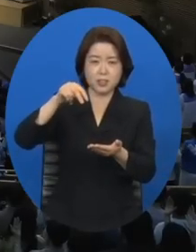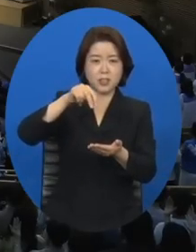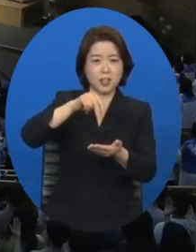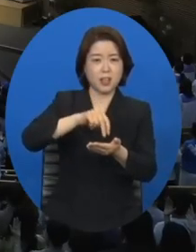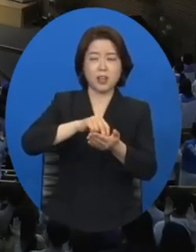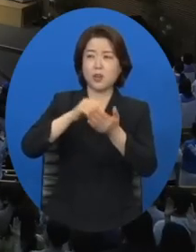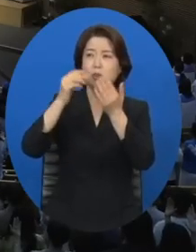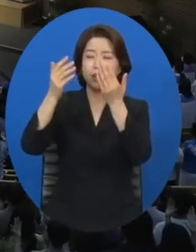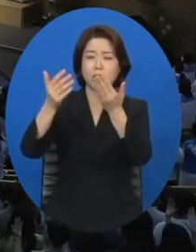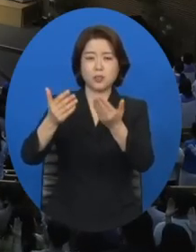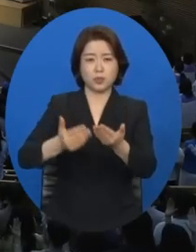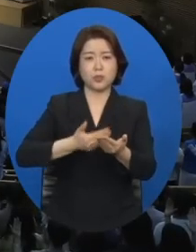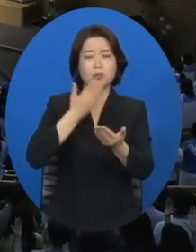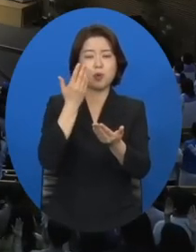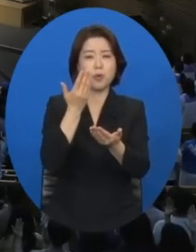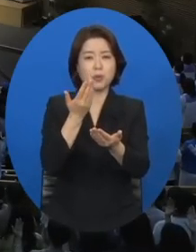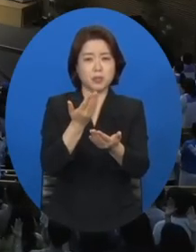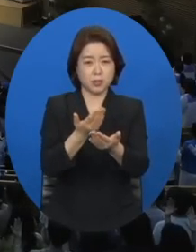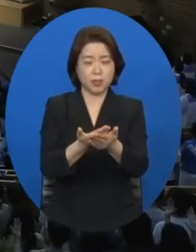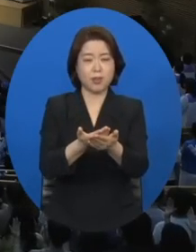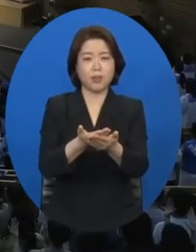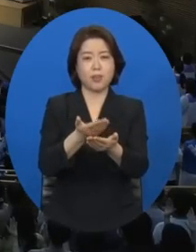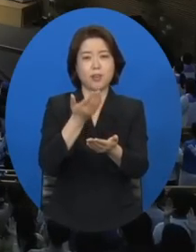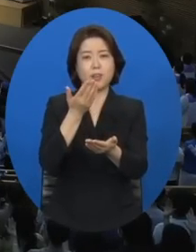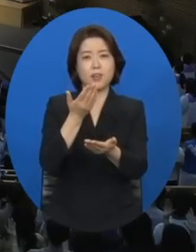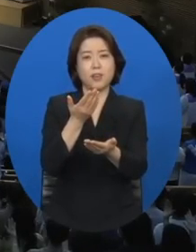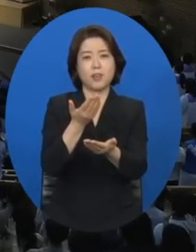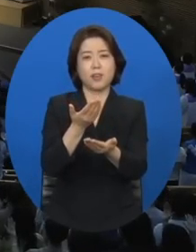나를 세워 주소서